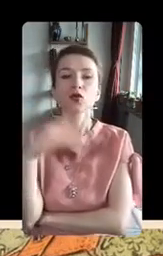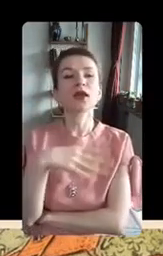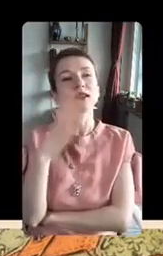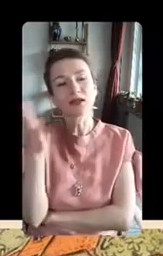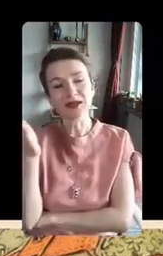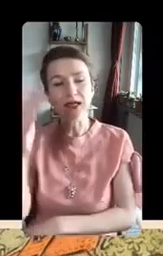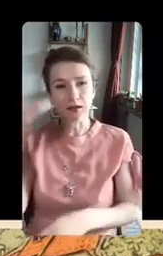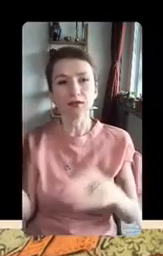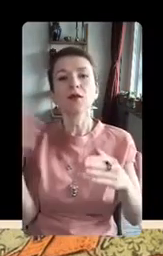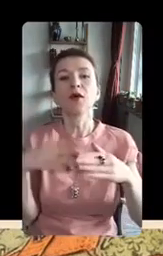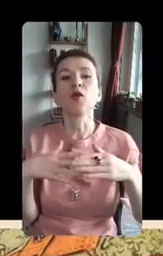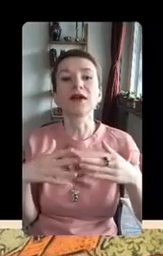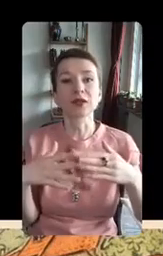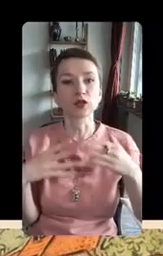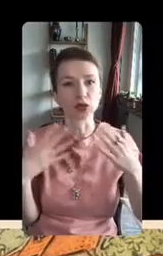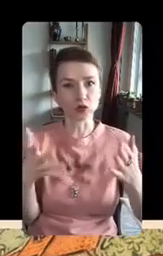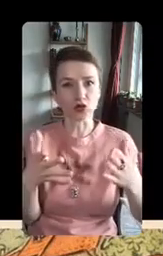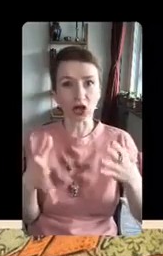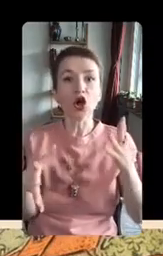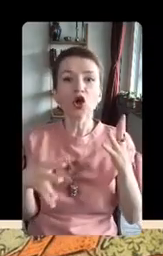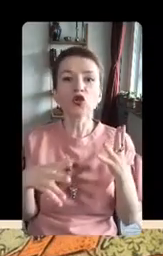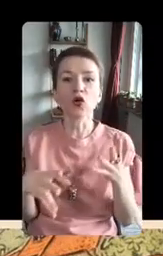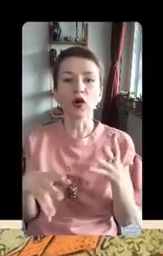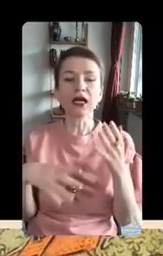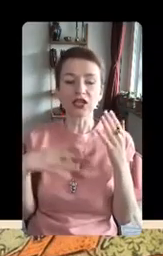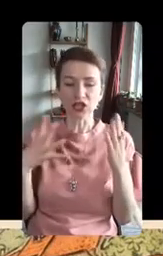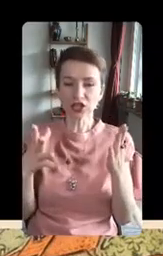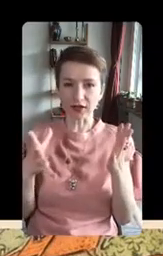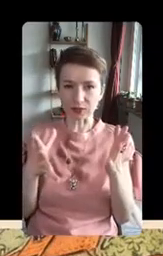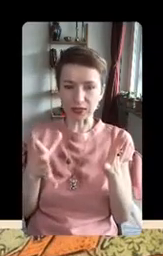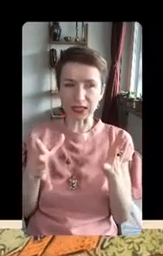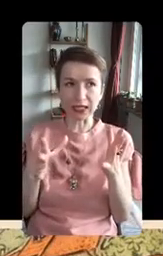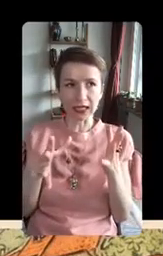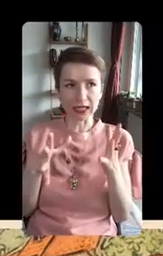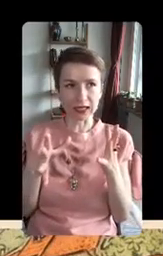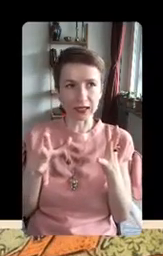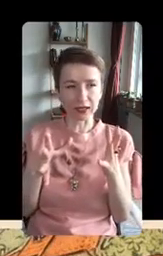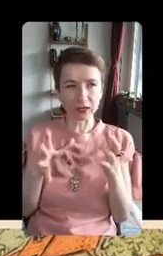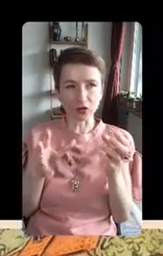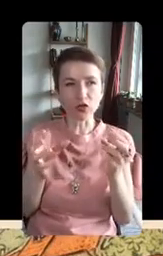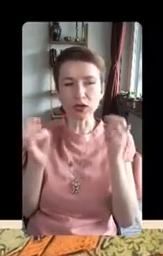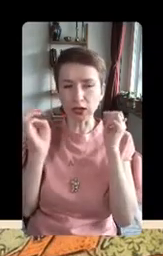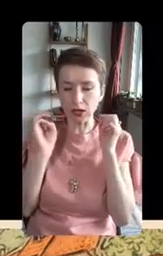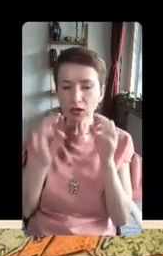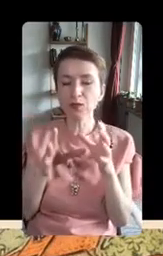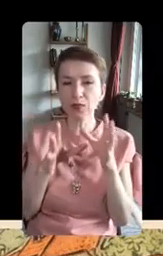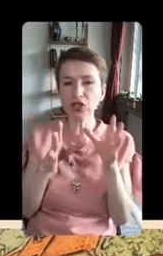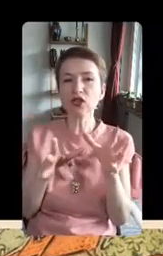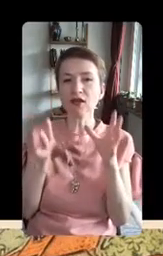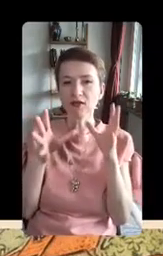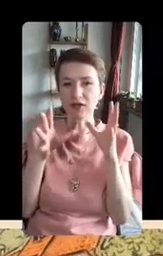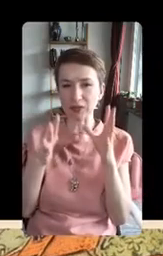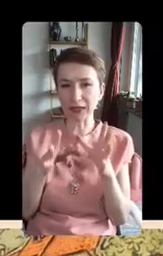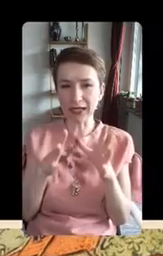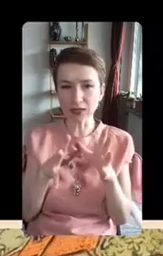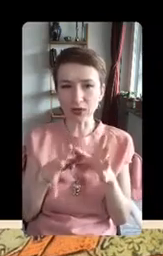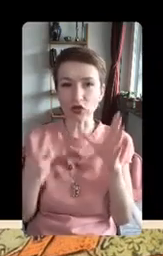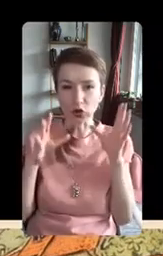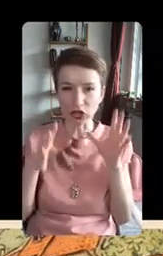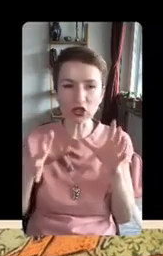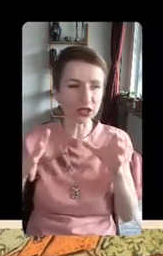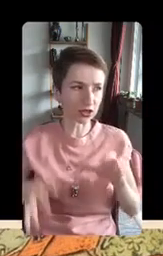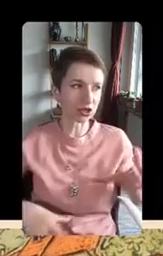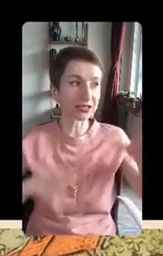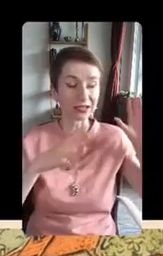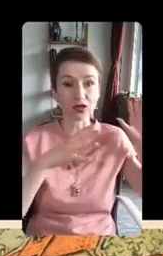базар. Ну ладно, на базар покупать продукты нужно. Но женщина, в смысле, это такое вот стереотипичное восприятие